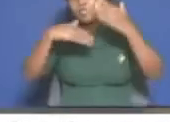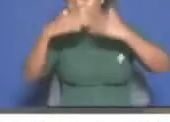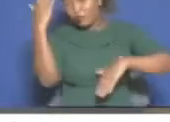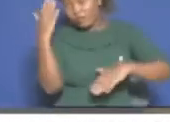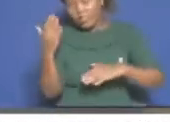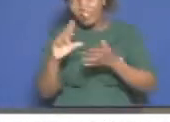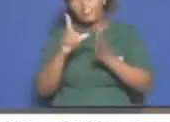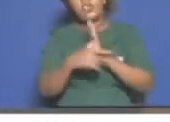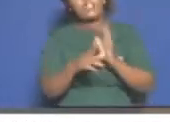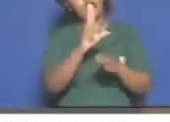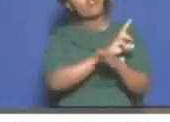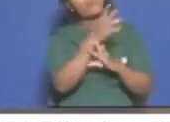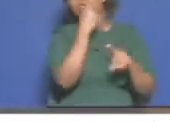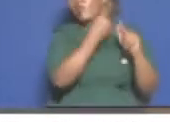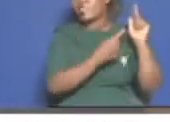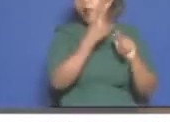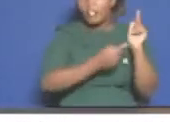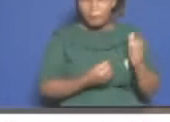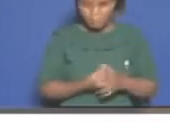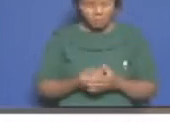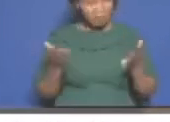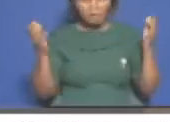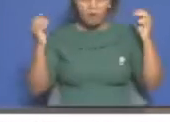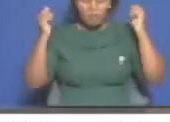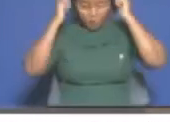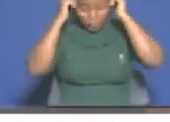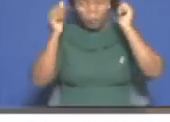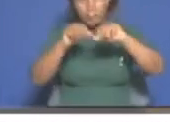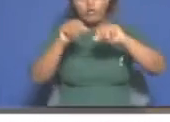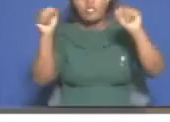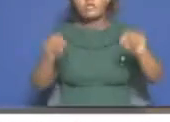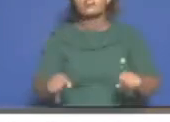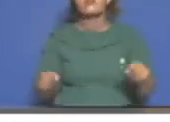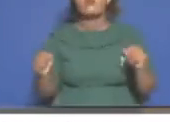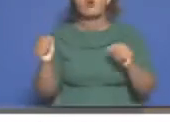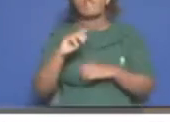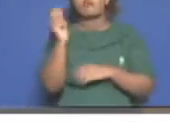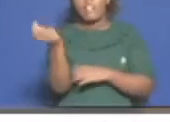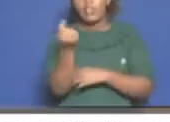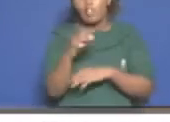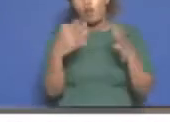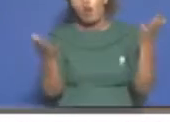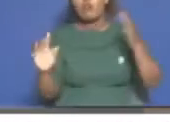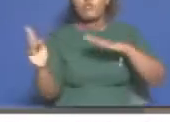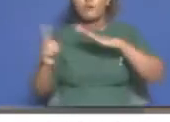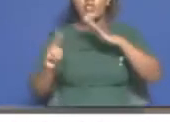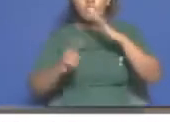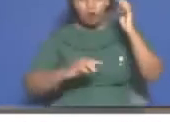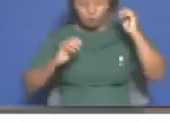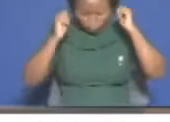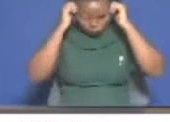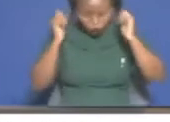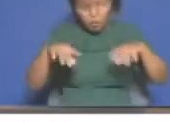ya kihalisia. Kwa hivyo education system ya Kenya ama wizara ya elimu inapasa